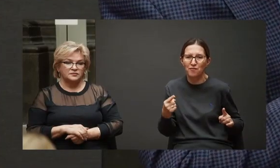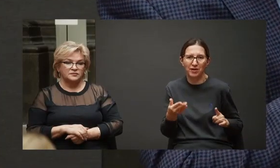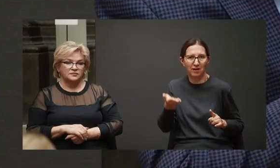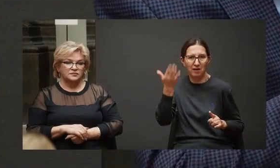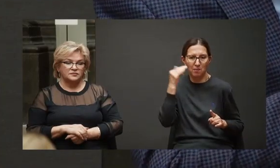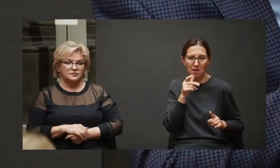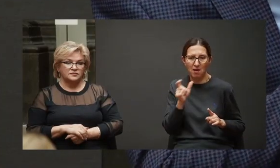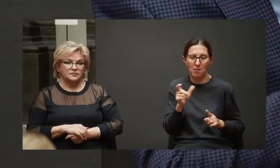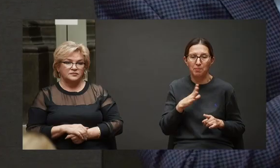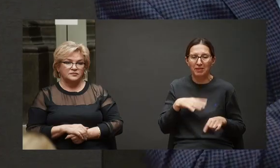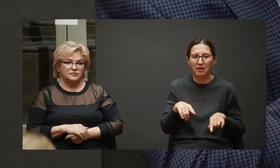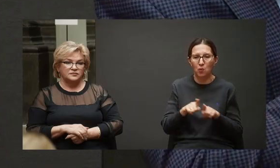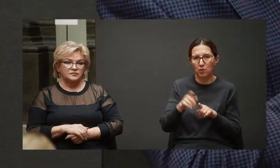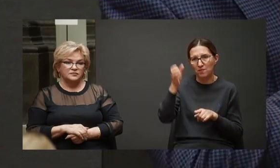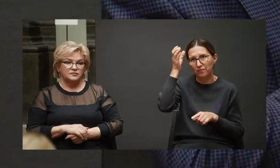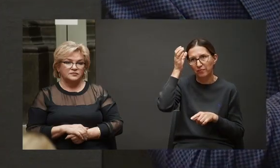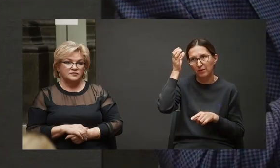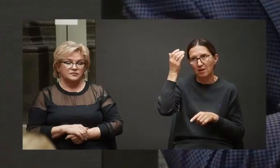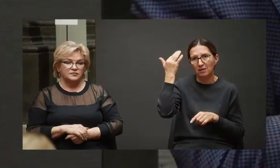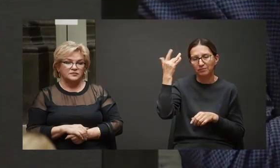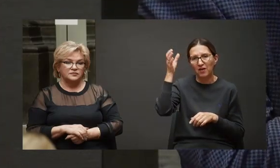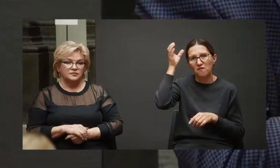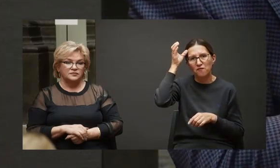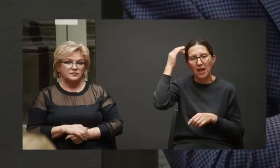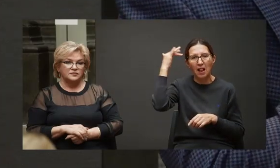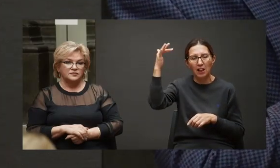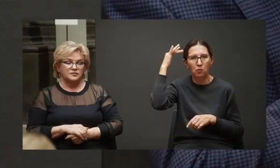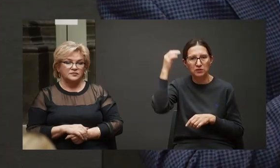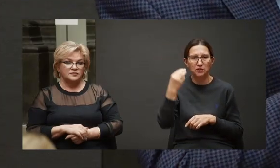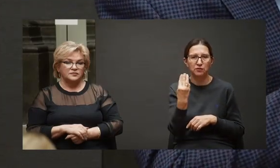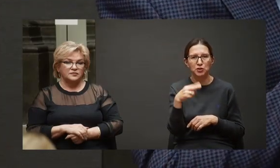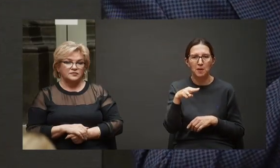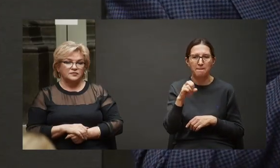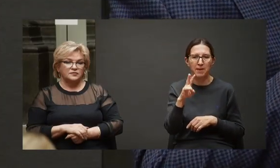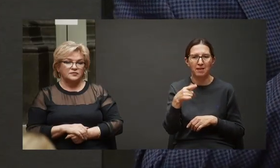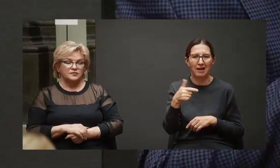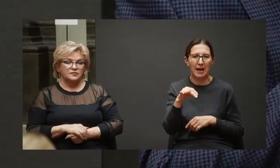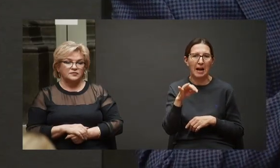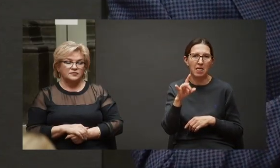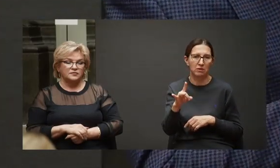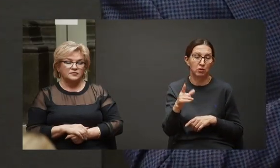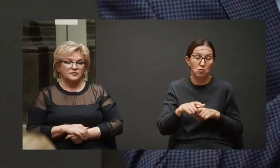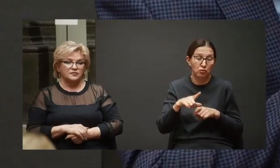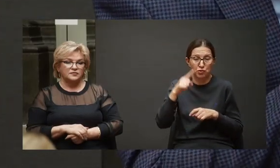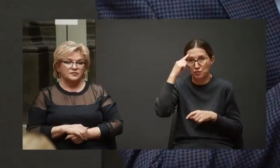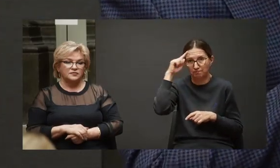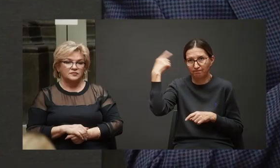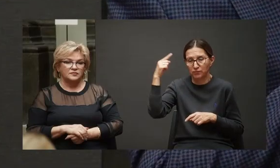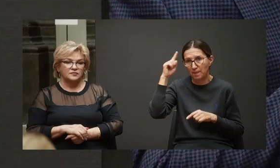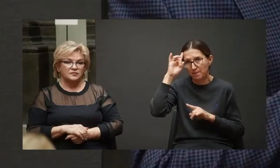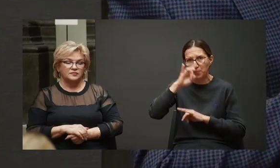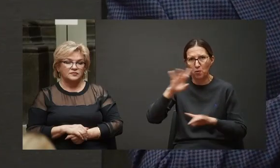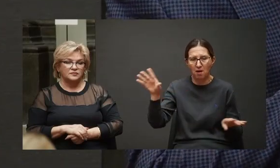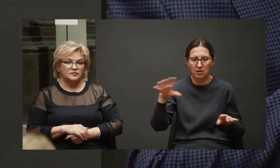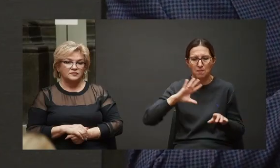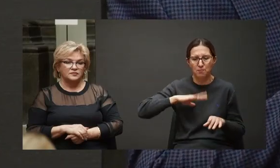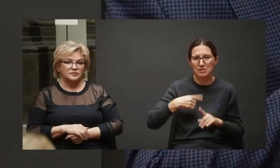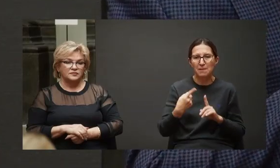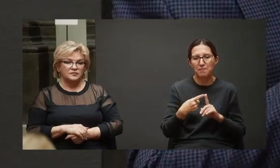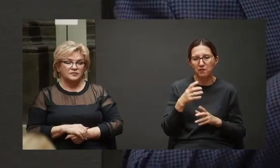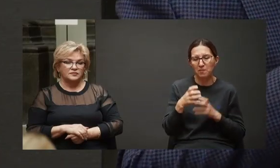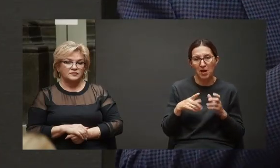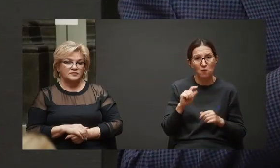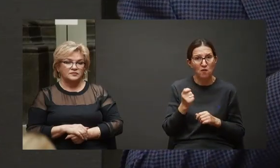такой Освальд Шпенглер, немецкий философ, бешено популярный в начале 20 века, после Первой мировой войны, который, собственно говоря, и